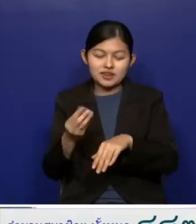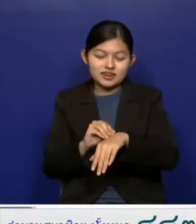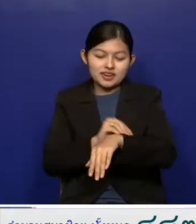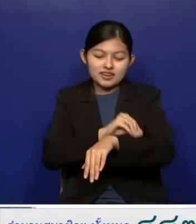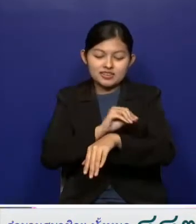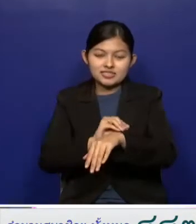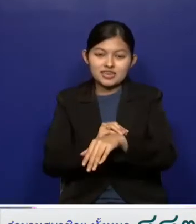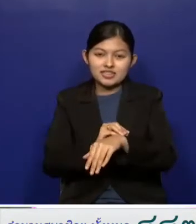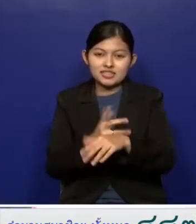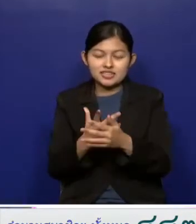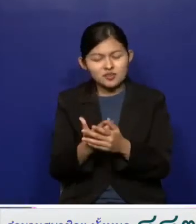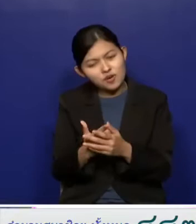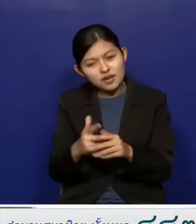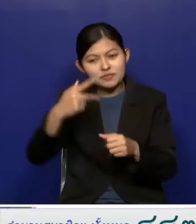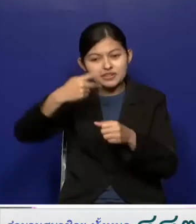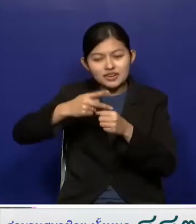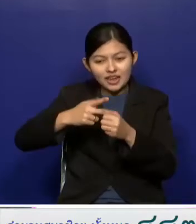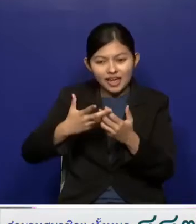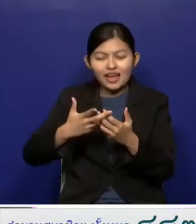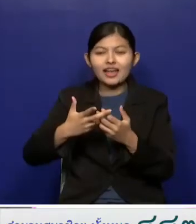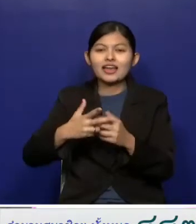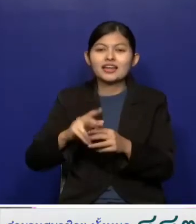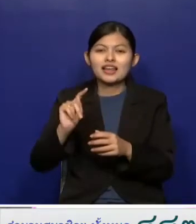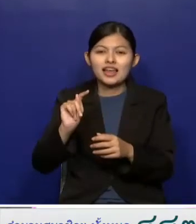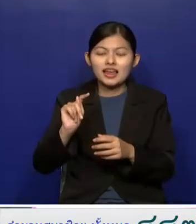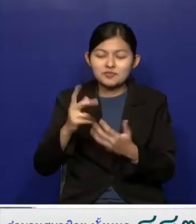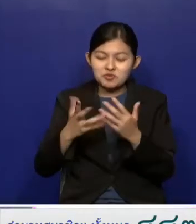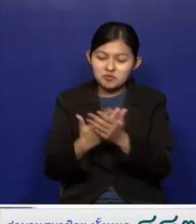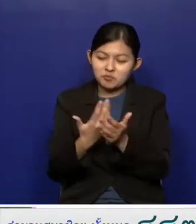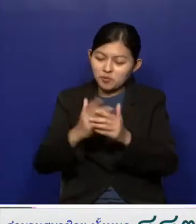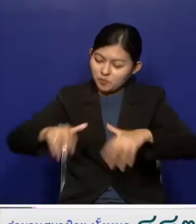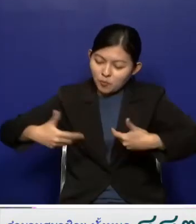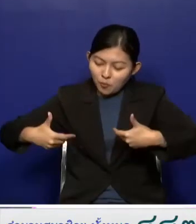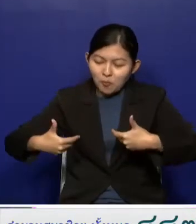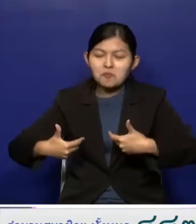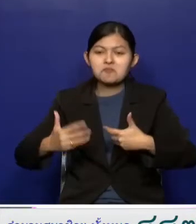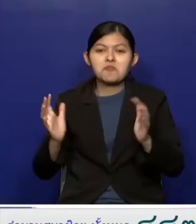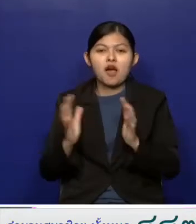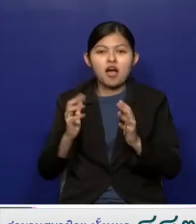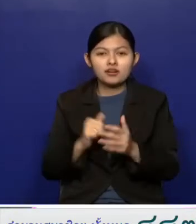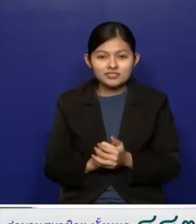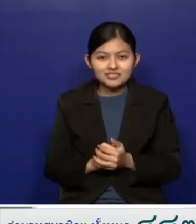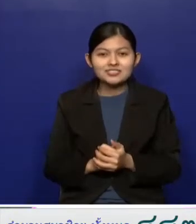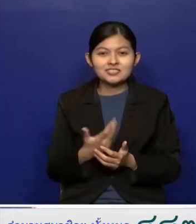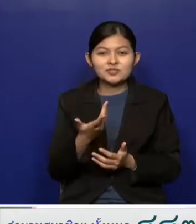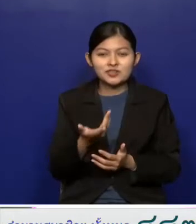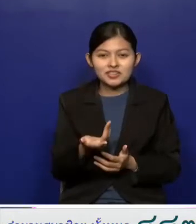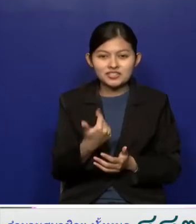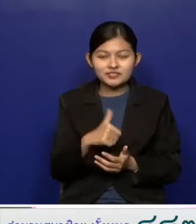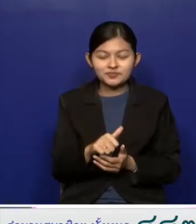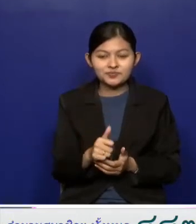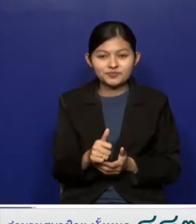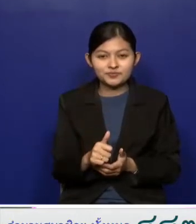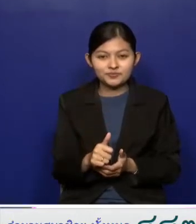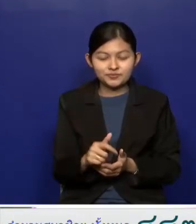พลังงานซึ่งใช้เป็นพลังงานทำให้มีรายได้มีมูลค่าเพิ่มขึ้นก็มีการนำเอาส่วน